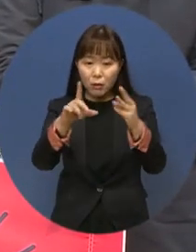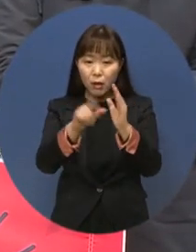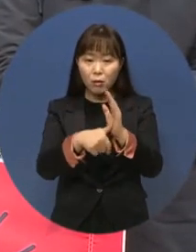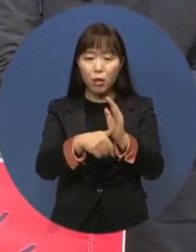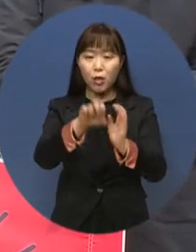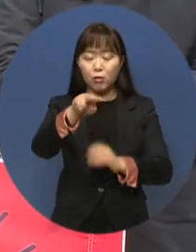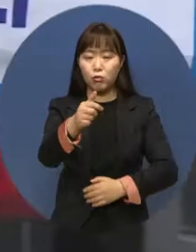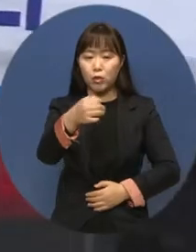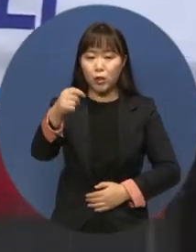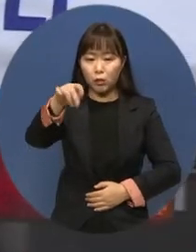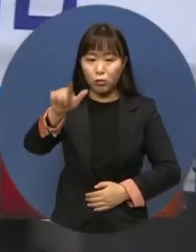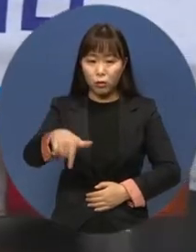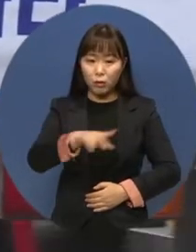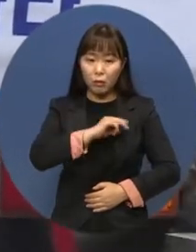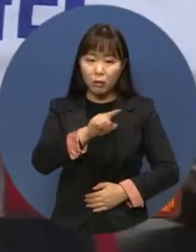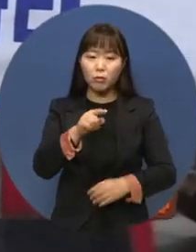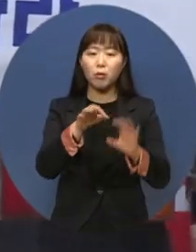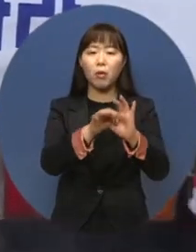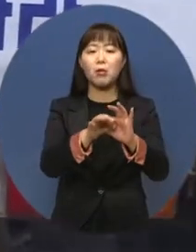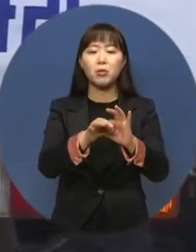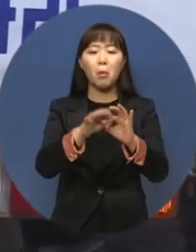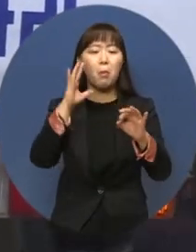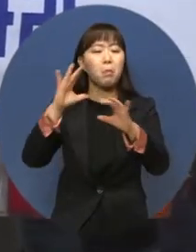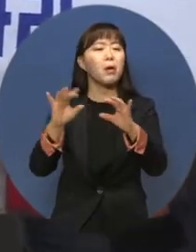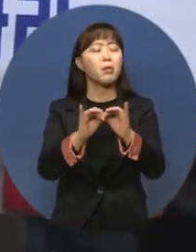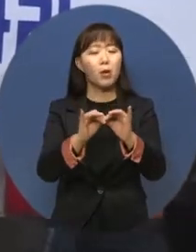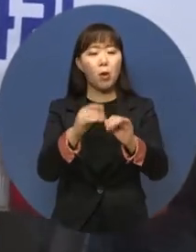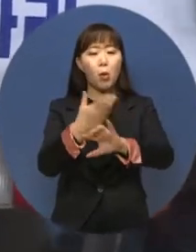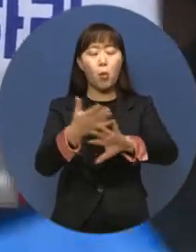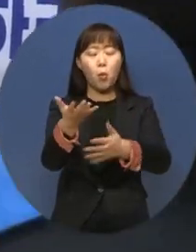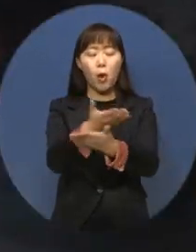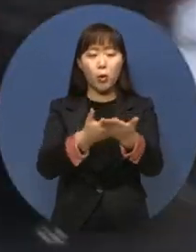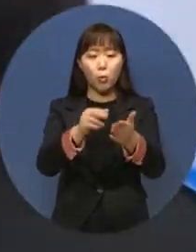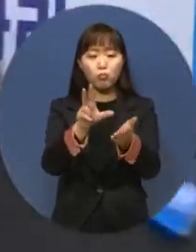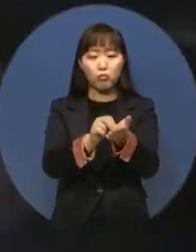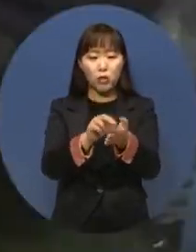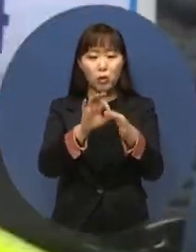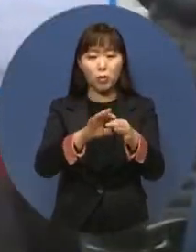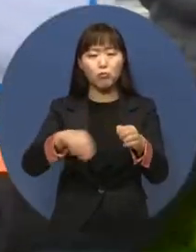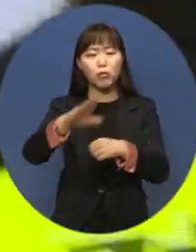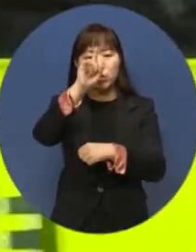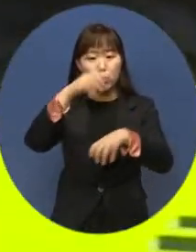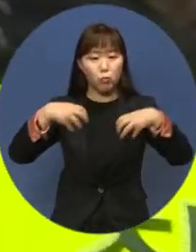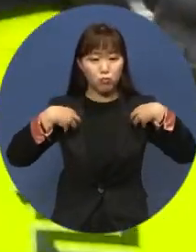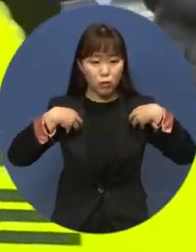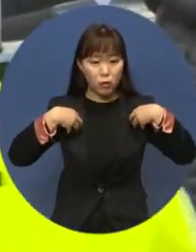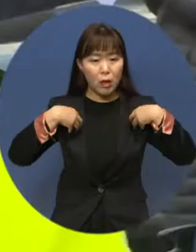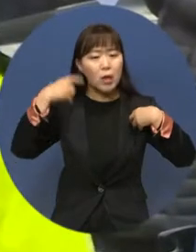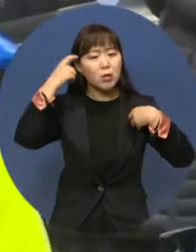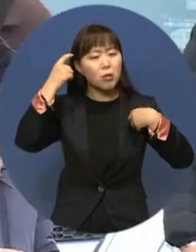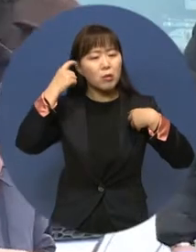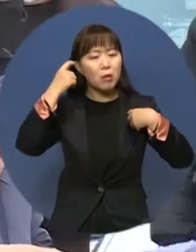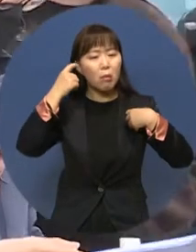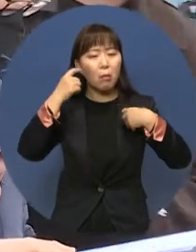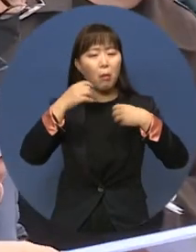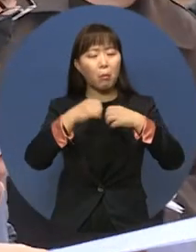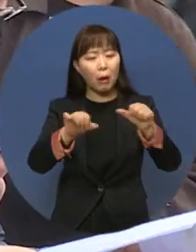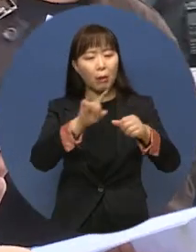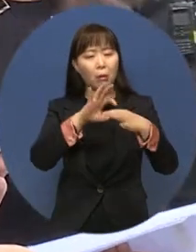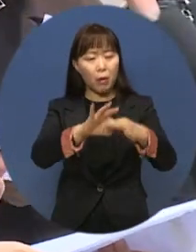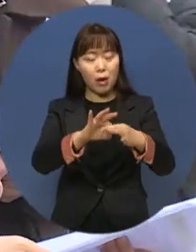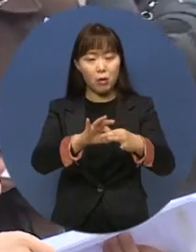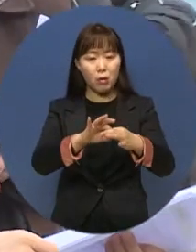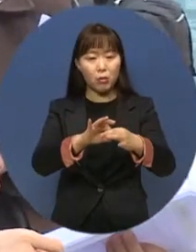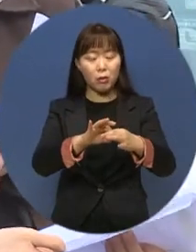국민의힘 윤희숙 의원은 해당 발언에 동조하며 외교 문제에서 우리 정부를 정신분열적이라고 진단할